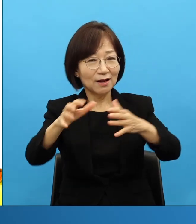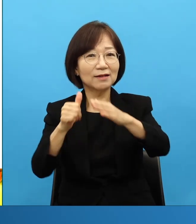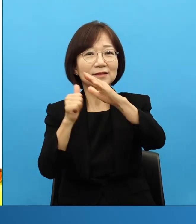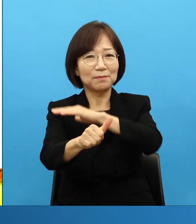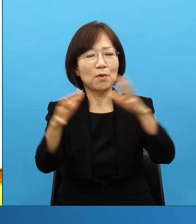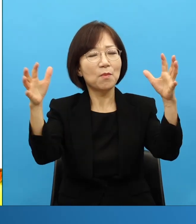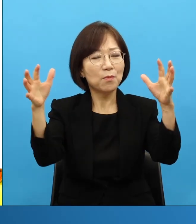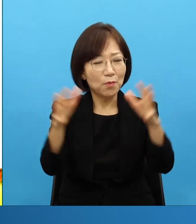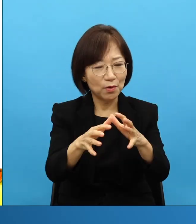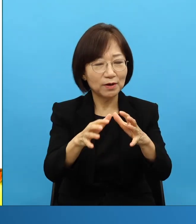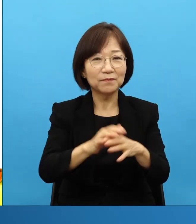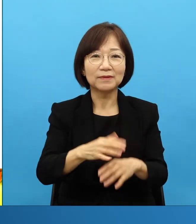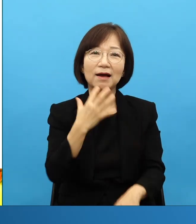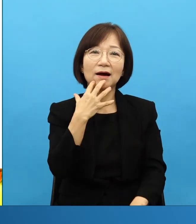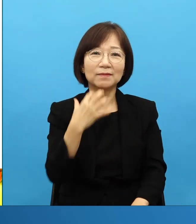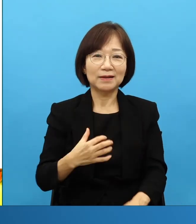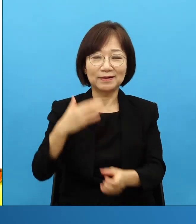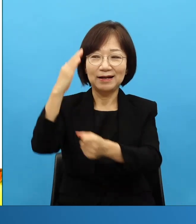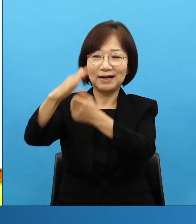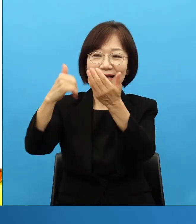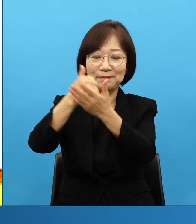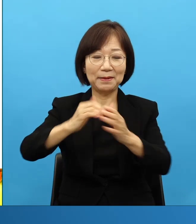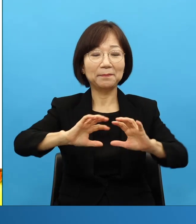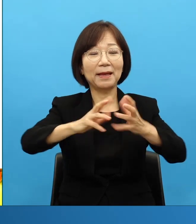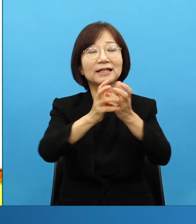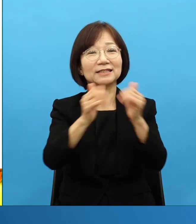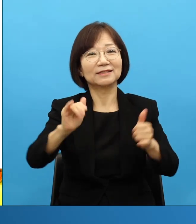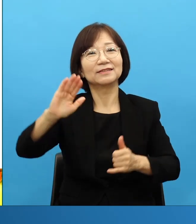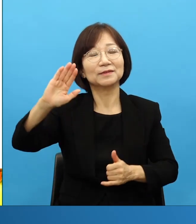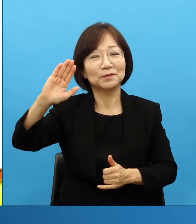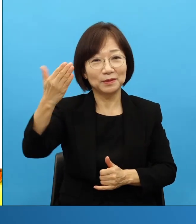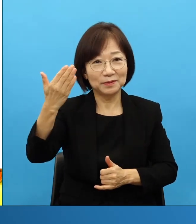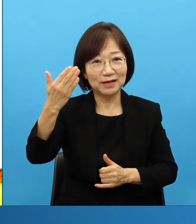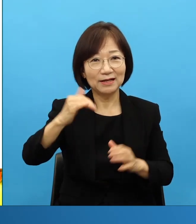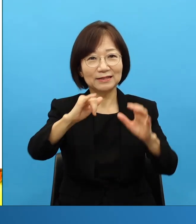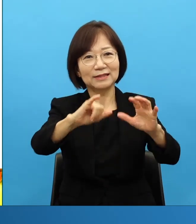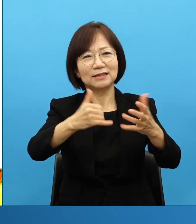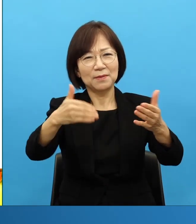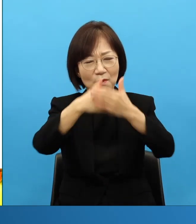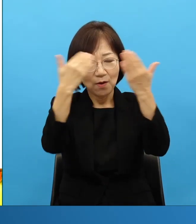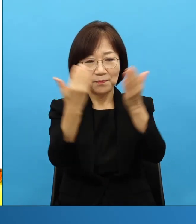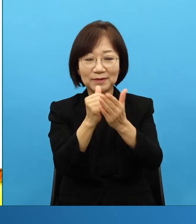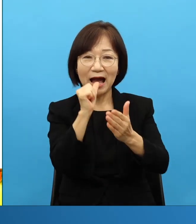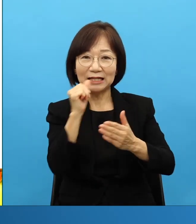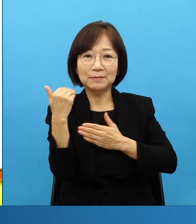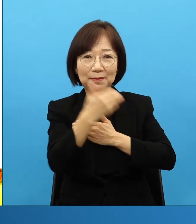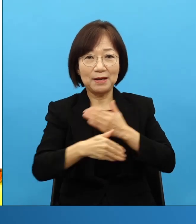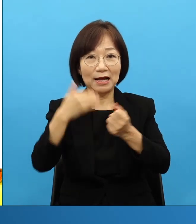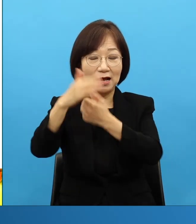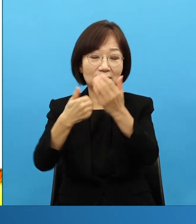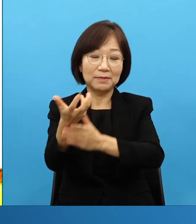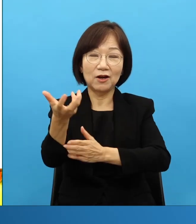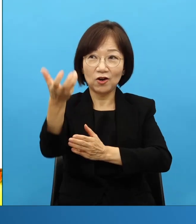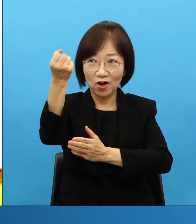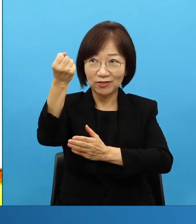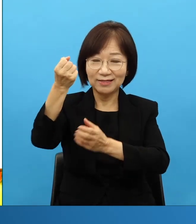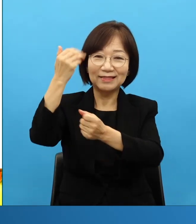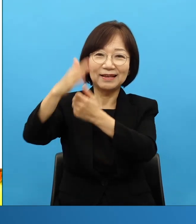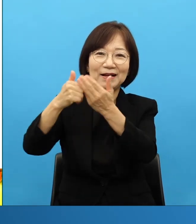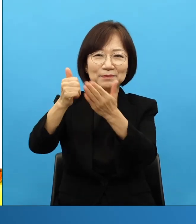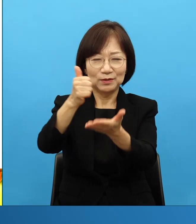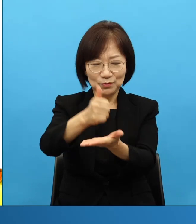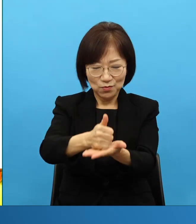모임이여 아브라함의 하나님의 백성이 되도다. 세상의 모든 방패는 하나님의 것이며 그